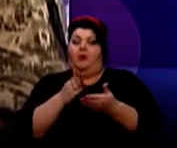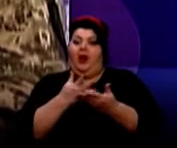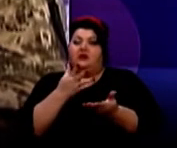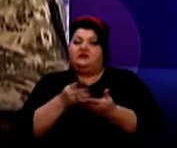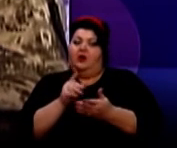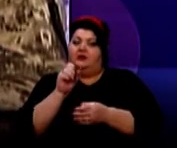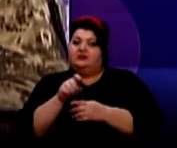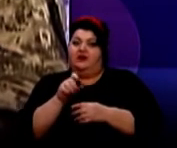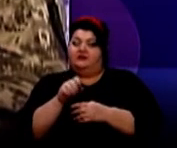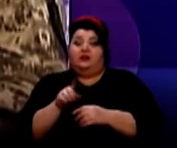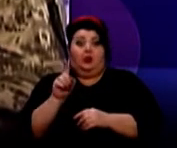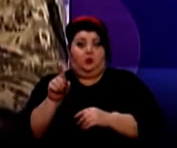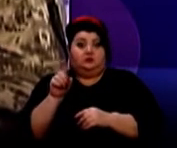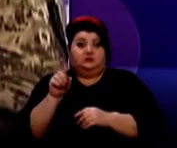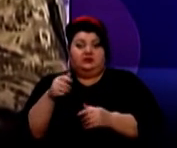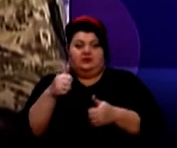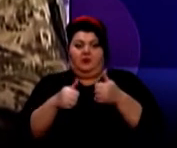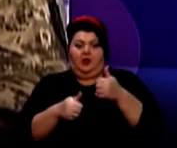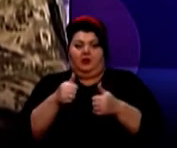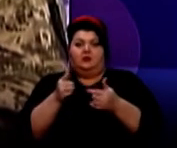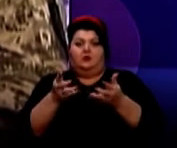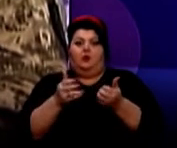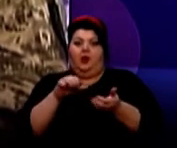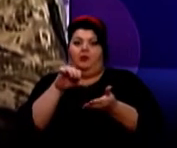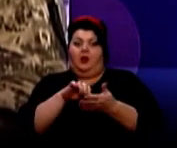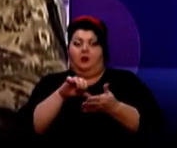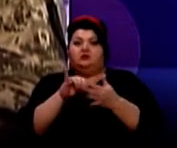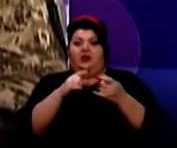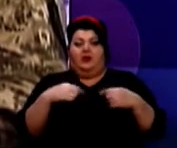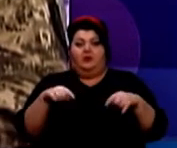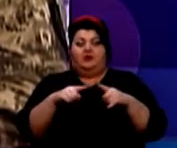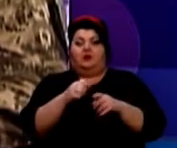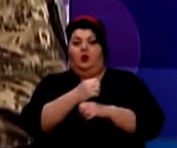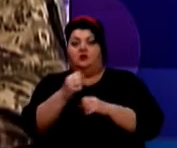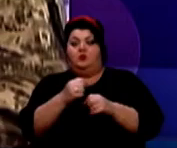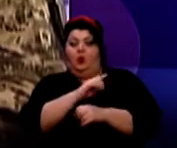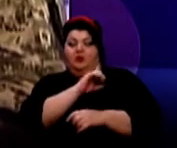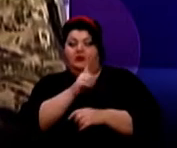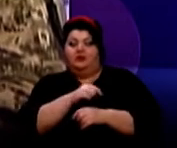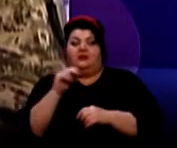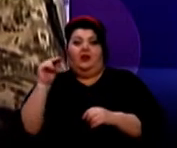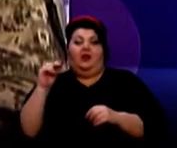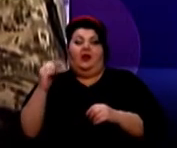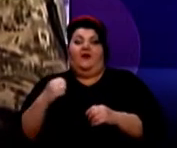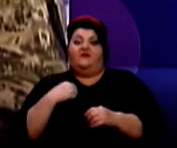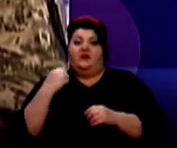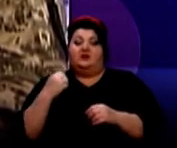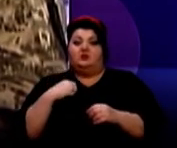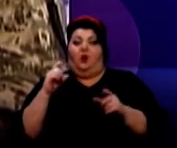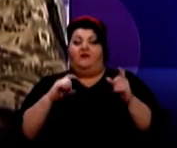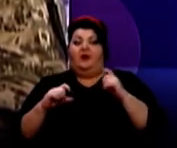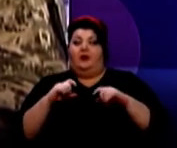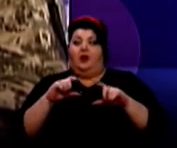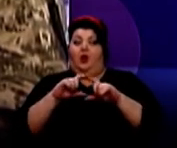Але саме ці змагання тут приймали участь і підрозділ Збройних сил, це військовий коледж сержантського складу, який, до речі,